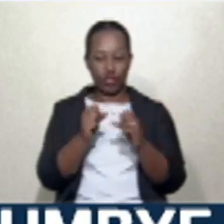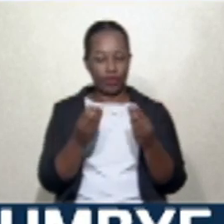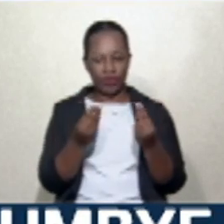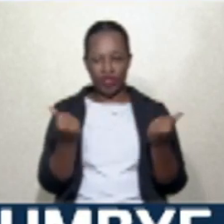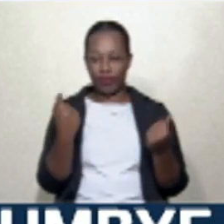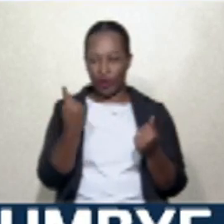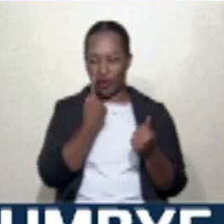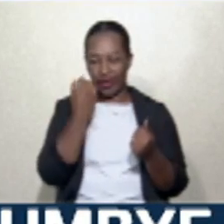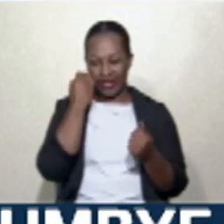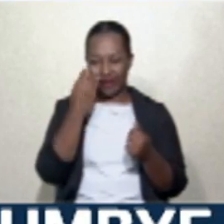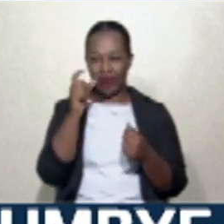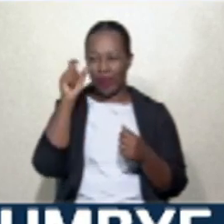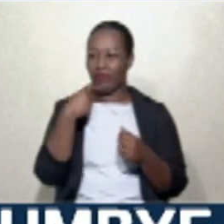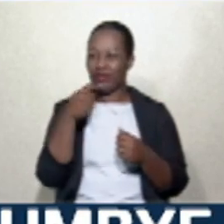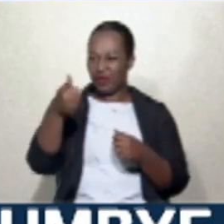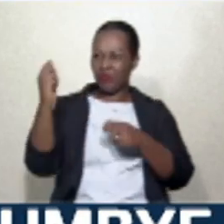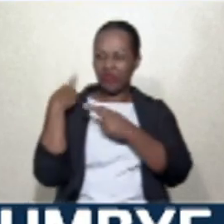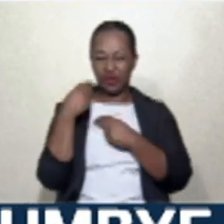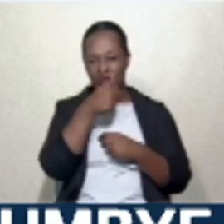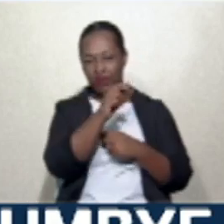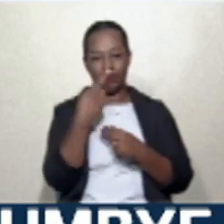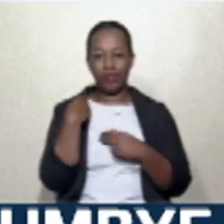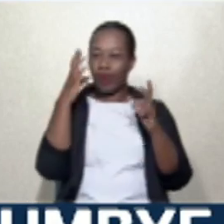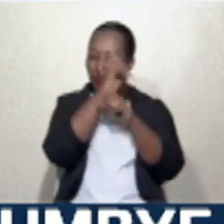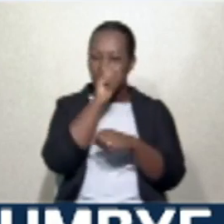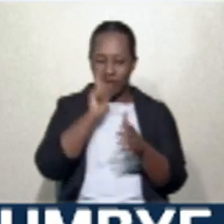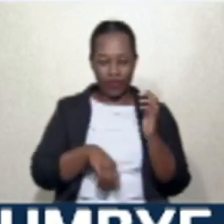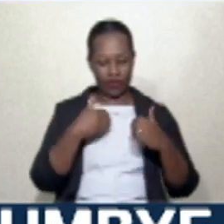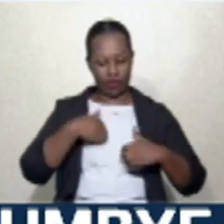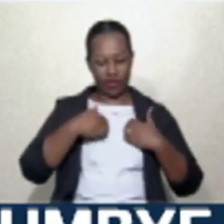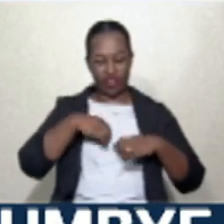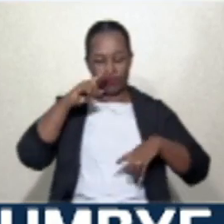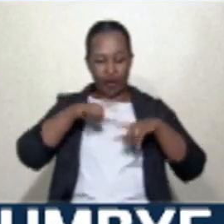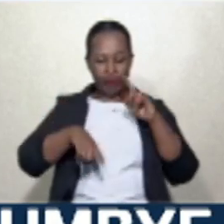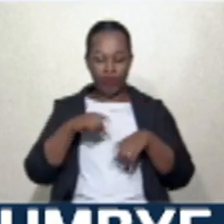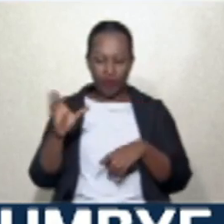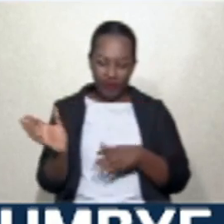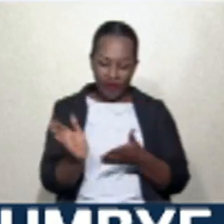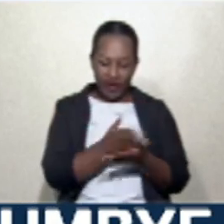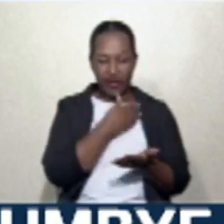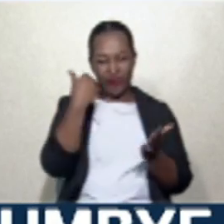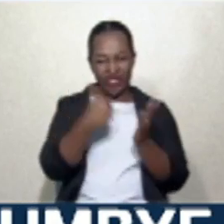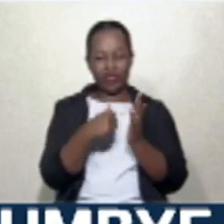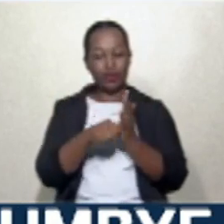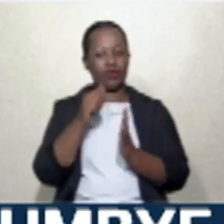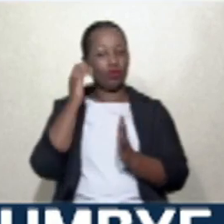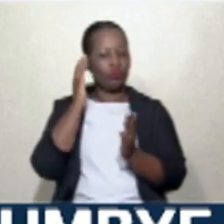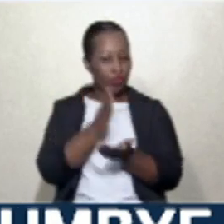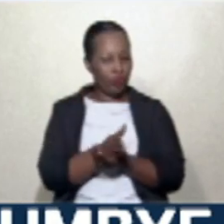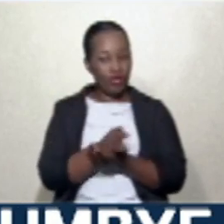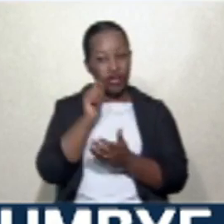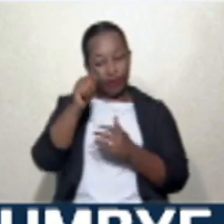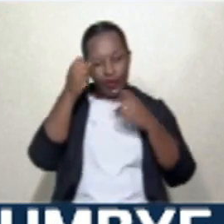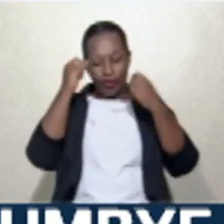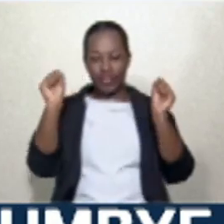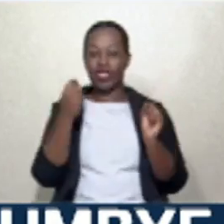no kwitana ba mwana kuko icyabuze ari ubushake bwa politiki bwo kurandura umuzi w'ikibazo nyirizina. Ibi umukuru w'igihugu akaba